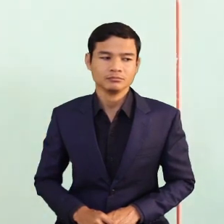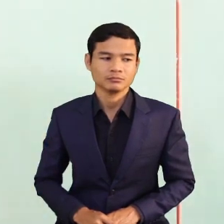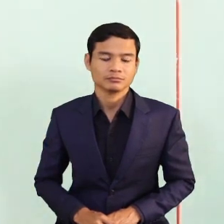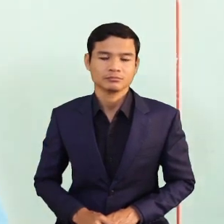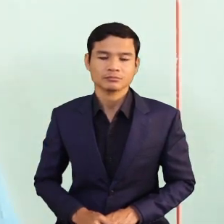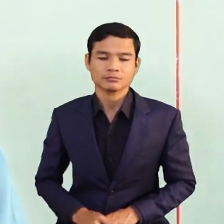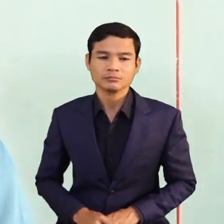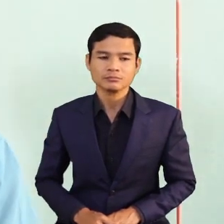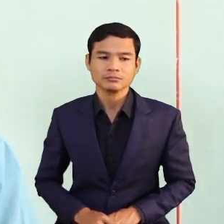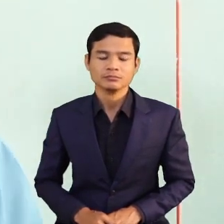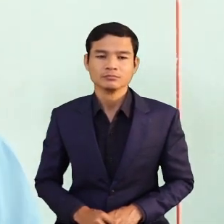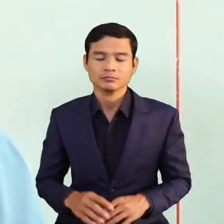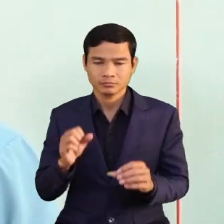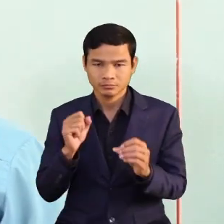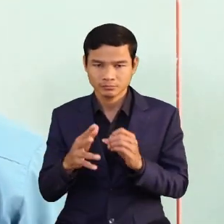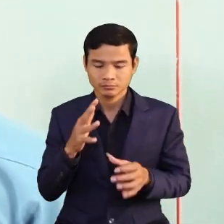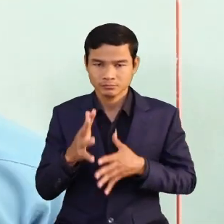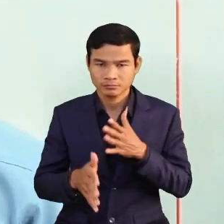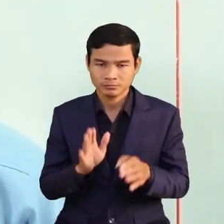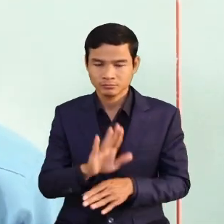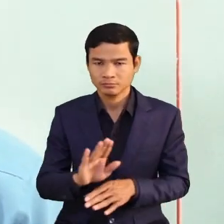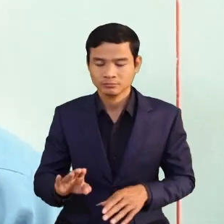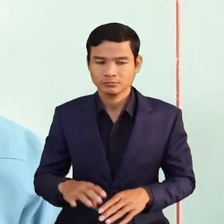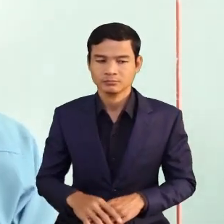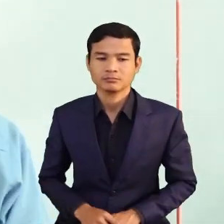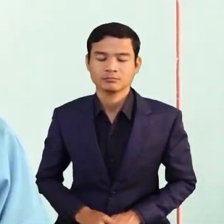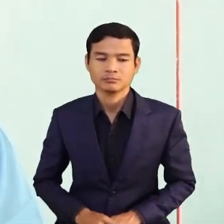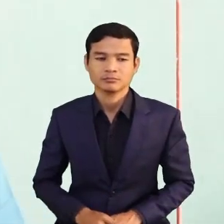ចាតោះចាប់ផ្ដើមអាន